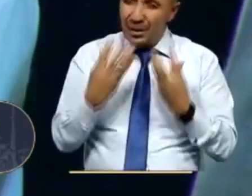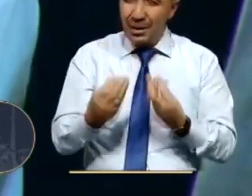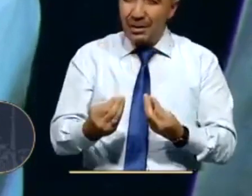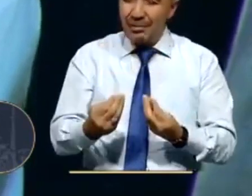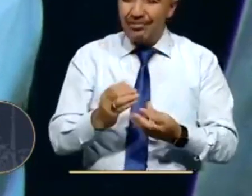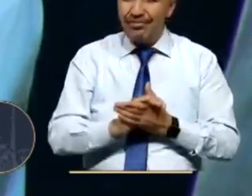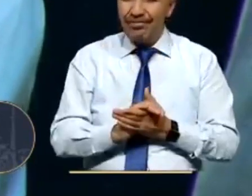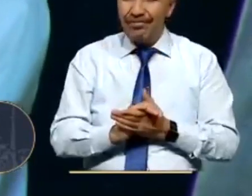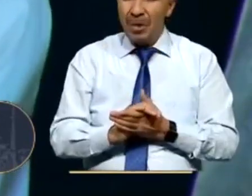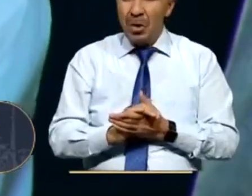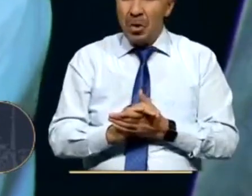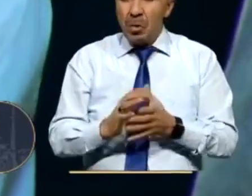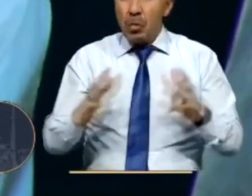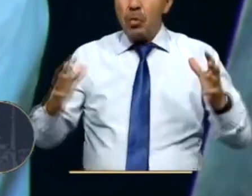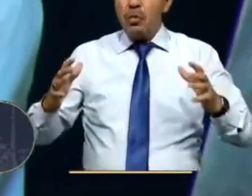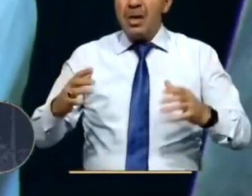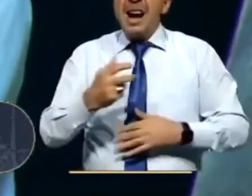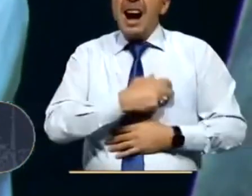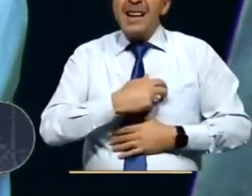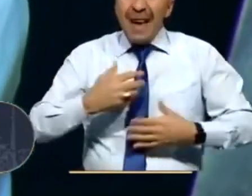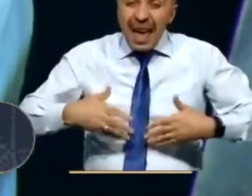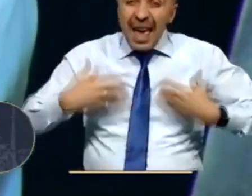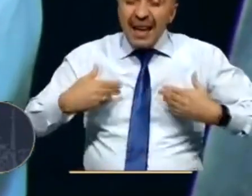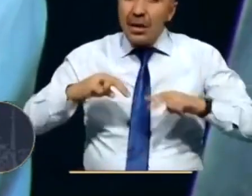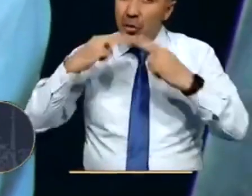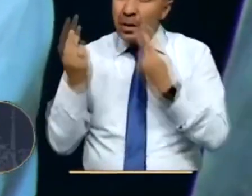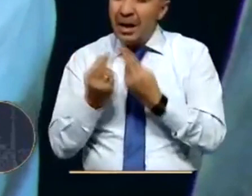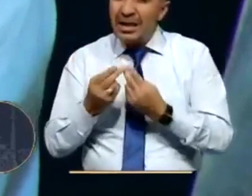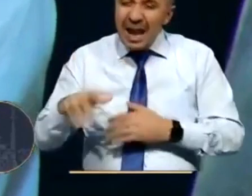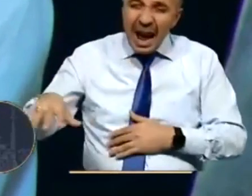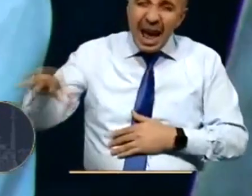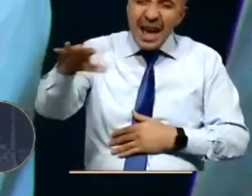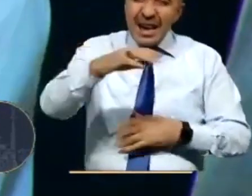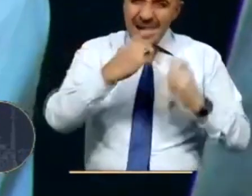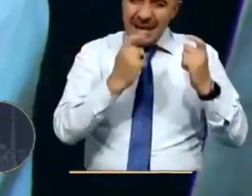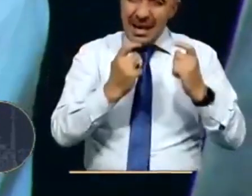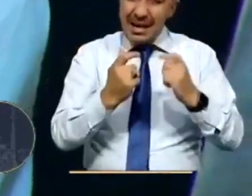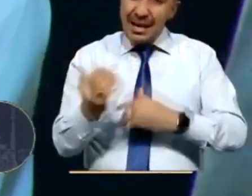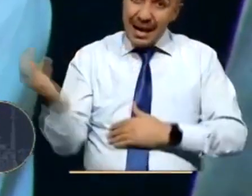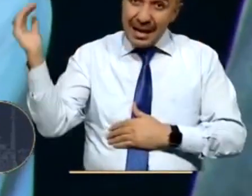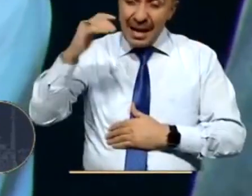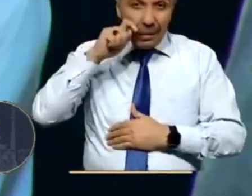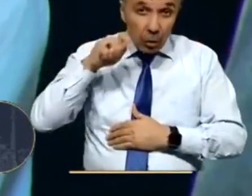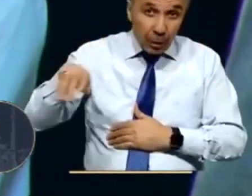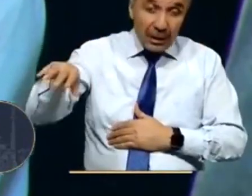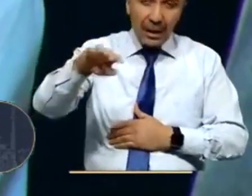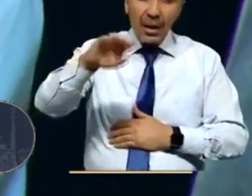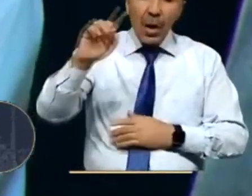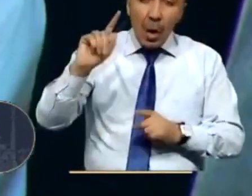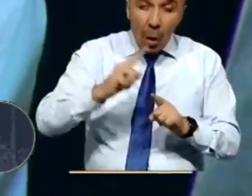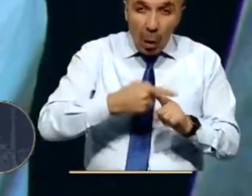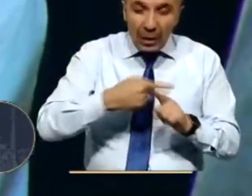Büyük bir aşk ve heyecanla dünyanın her tarafından Müslümanları ortak bir değer